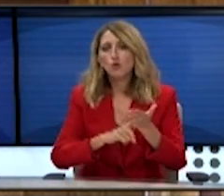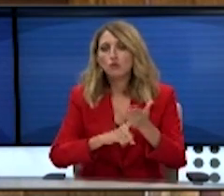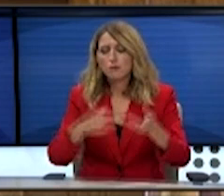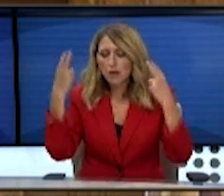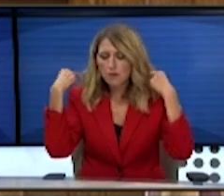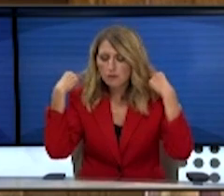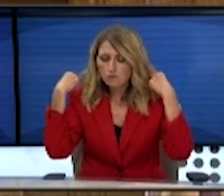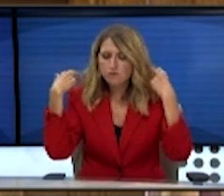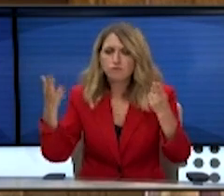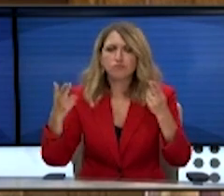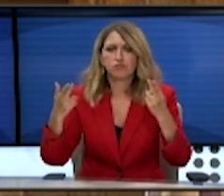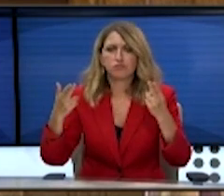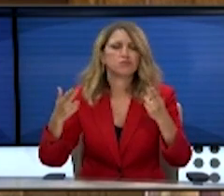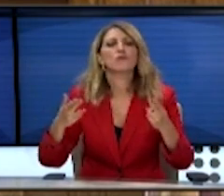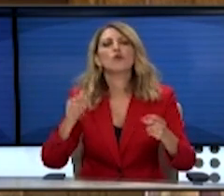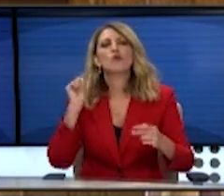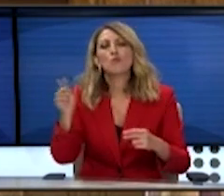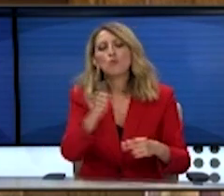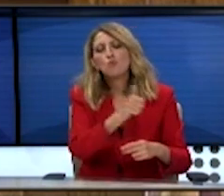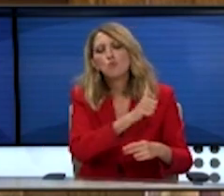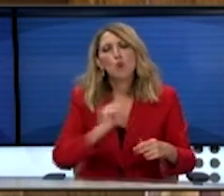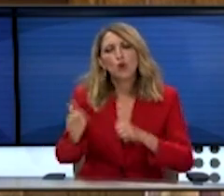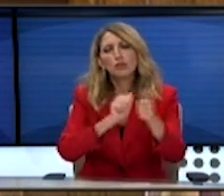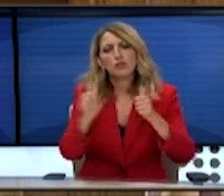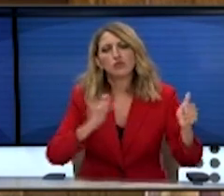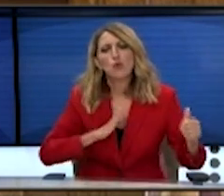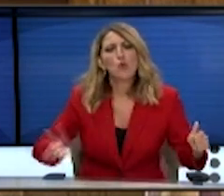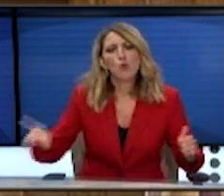του μόχθου του για τη δική του ευημερία και ανάπτυξη. Σας ευχαριστώ.